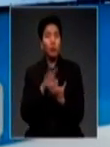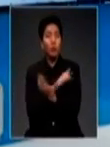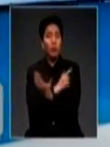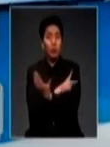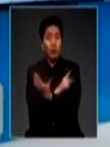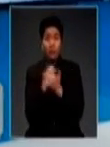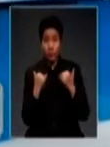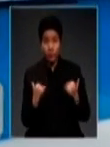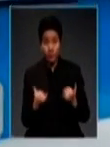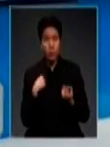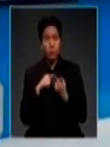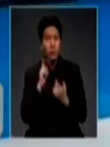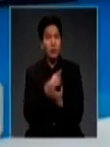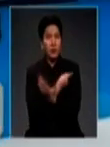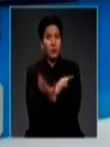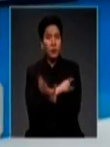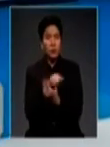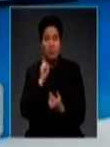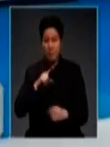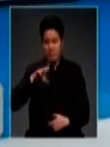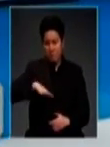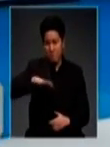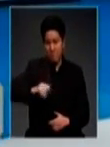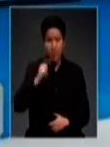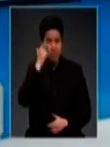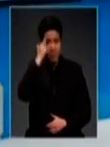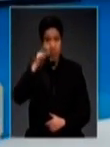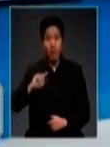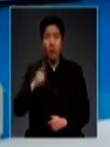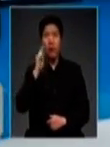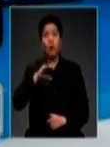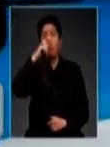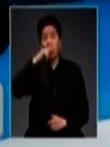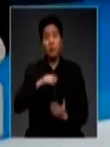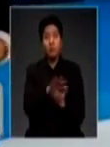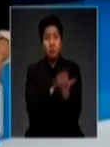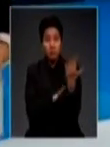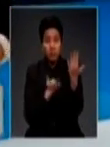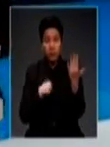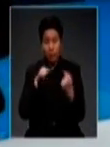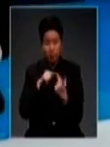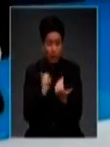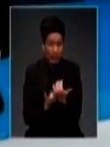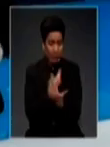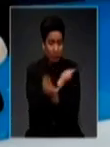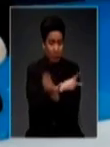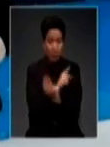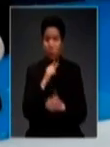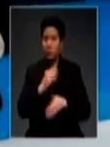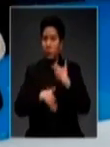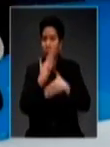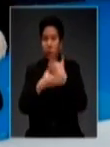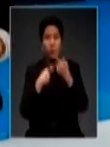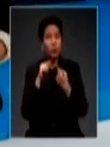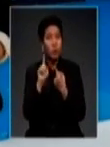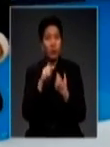ดภูเก็ตค่ะจังหวัดที่เป็นสมาร์ทซิตี้แห่งแรกของประเทศไทยต้องยอมรับนะคะว่าทุกวันนี้ภูเก็ตก้าวหน้าไปมากค่ะไม่ว่าจะเป็นเ